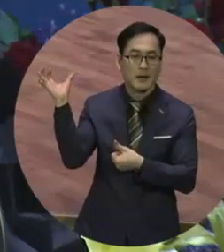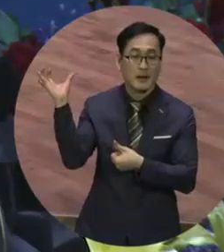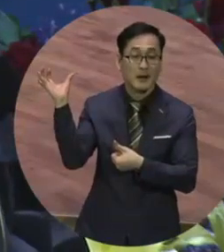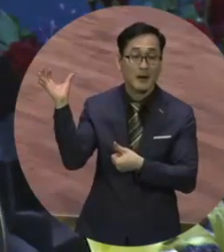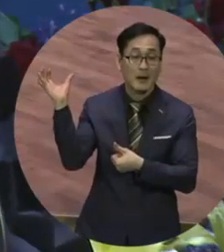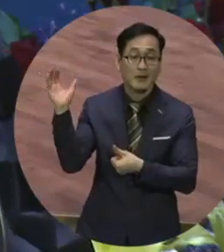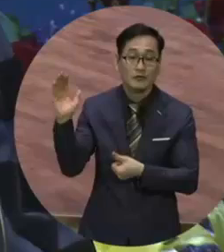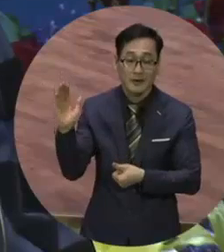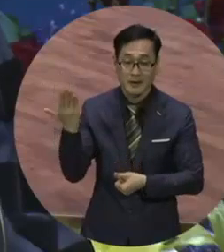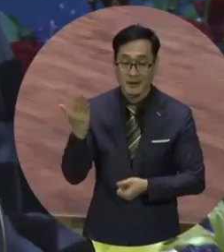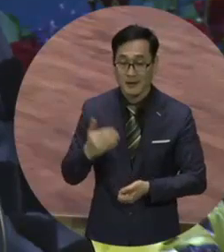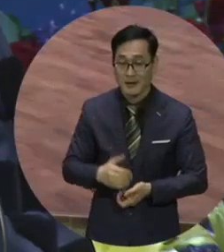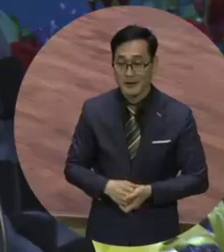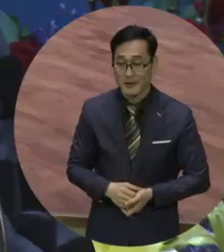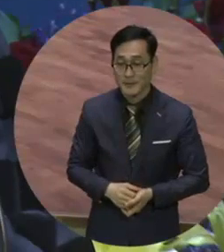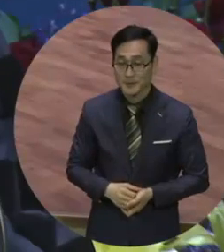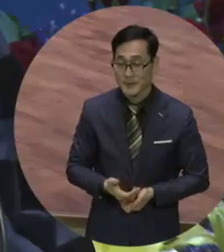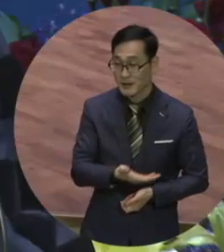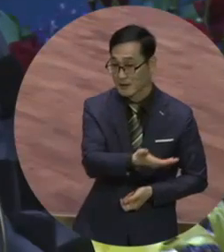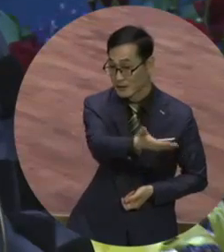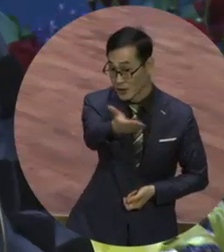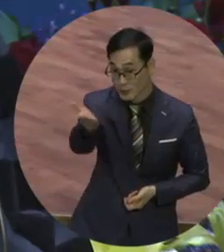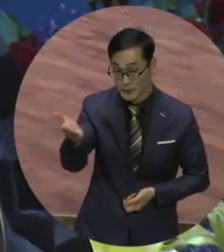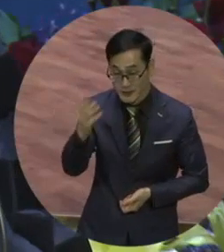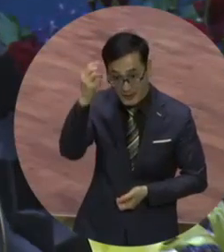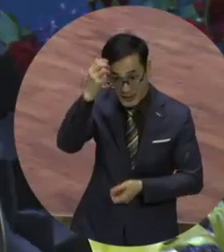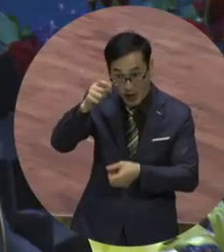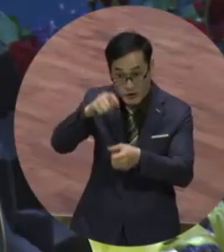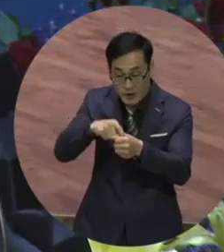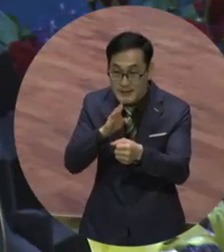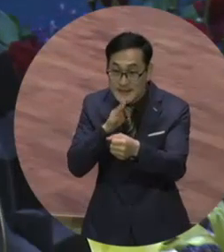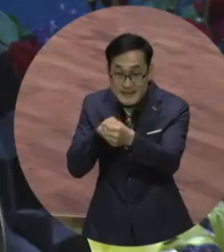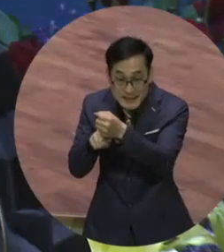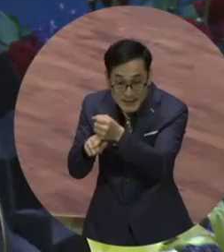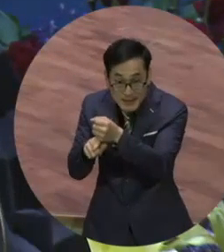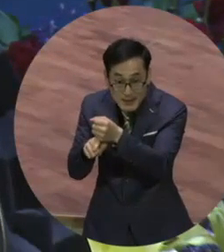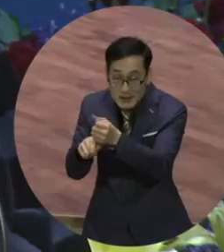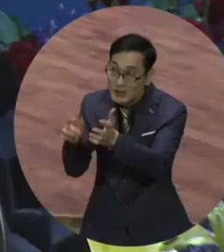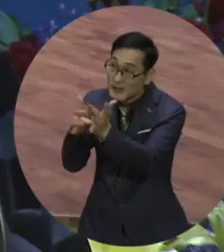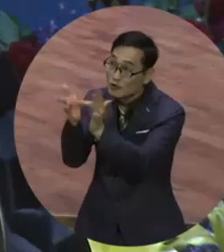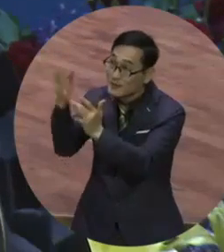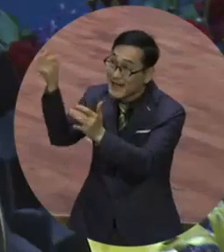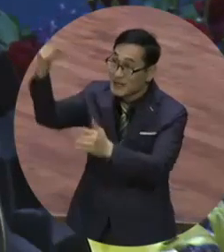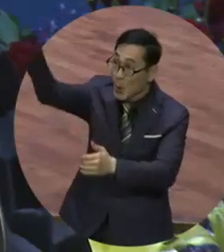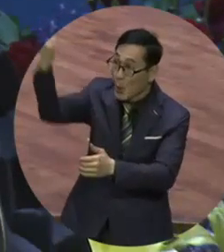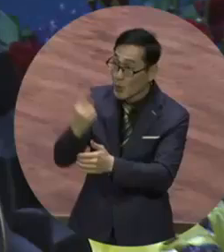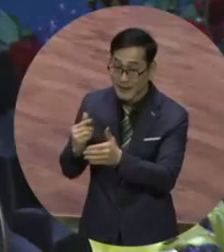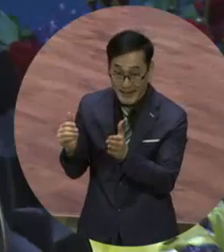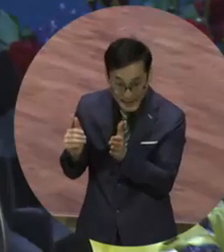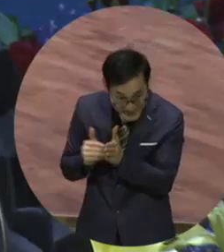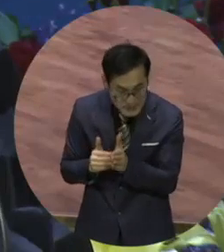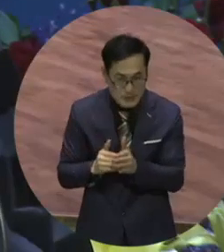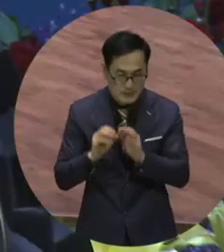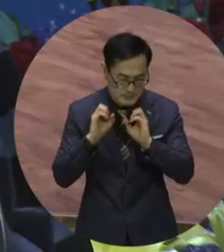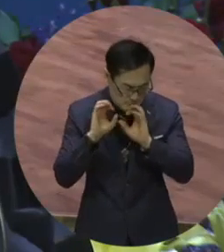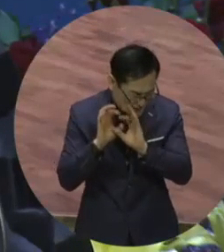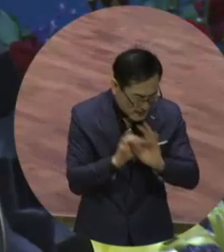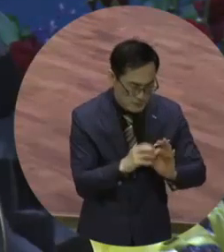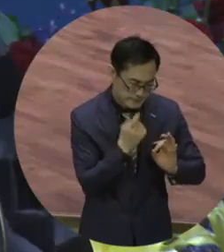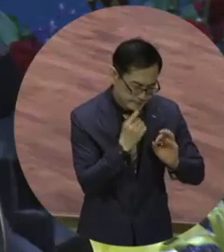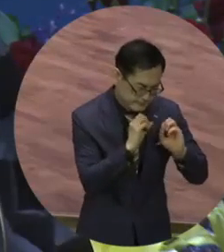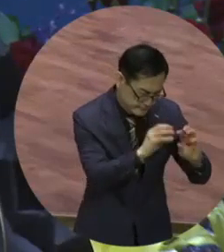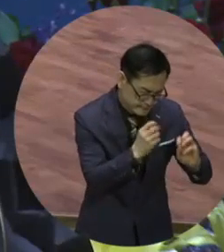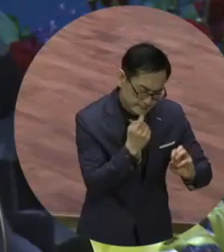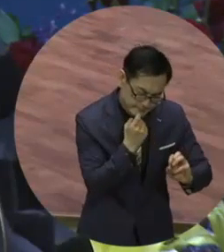영계의 성도들 이 영적 진리를 주님 다시 오실 때까지 일심 전심 지속으로